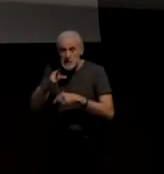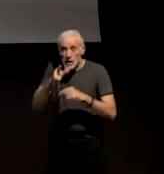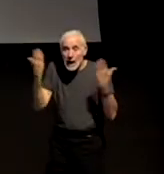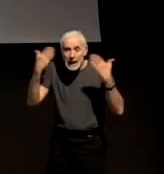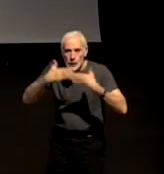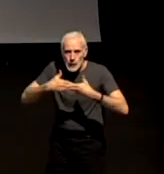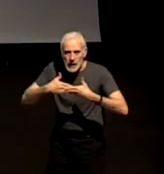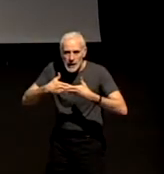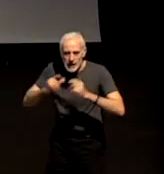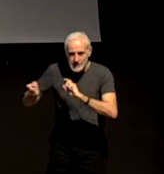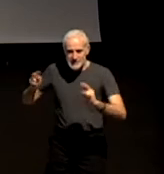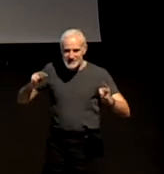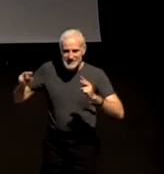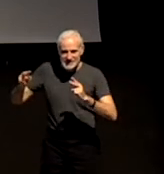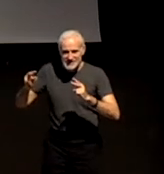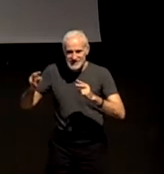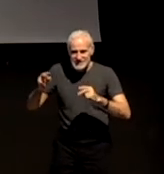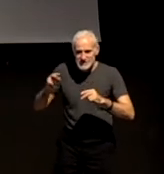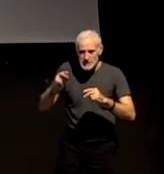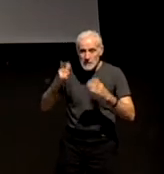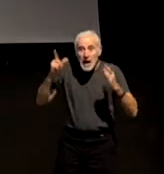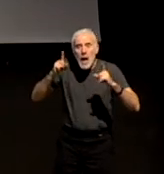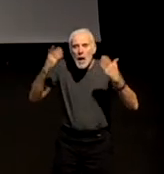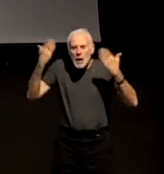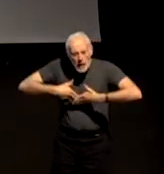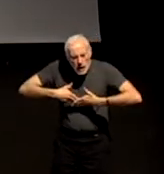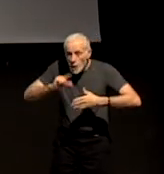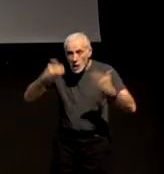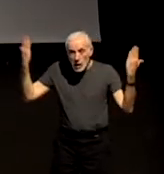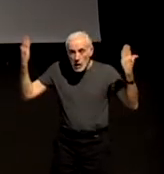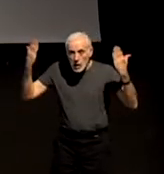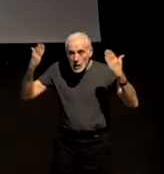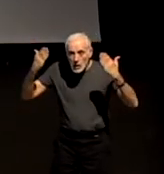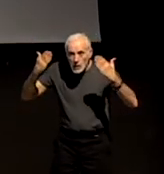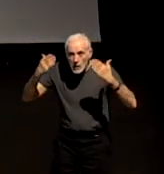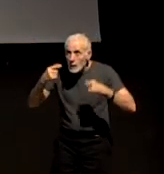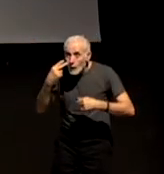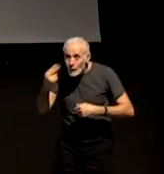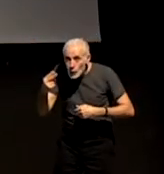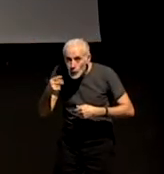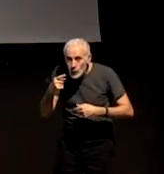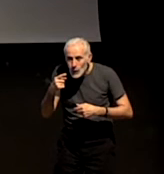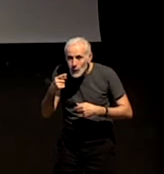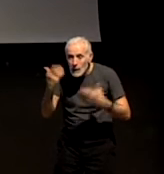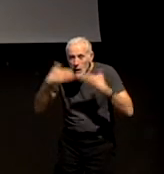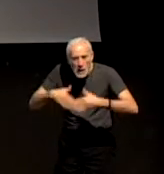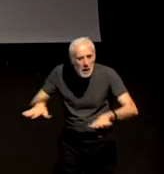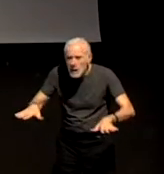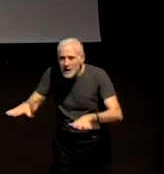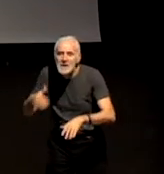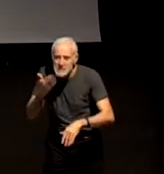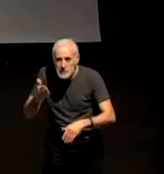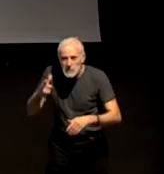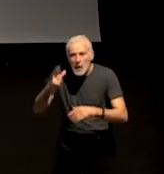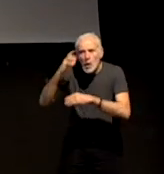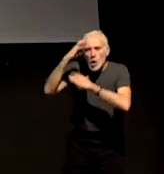de la nuit et puis c'est là où on y voit encore parce qu'après on peut plus fier qu'à nos oreilles mais malgré tout il ya une bonne période d'activité au moment le